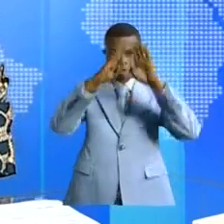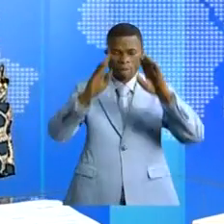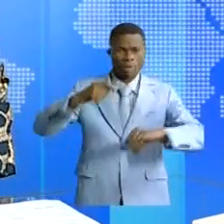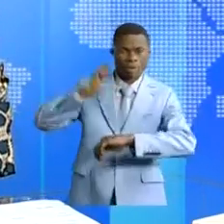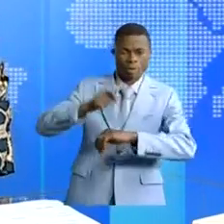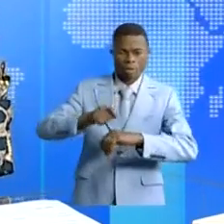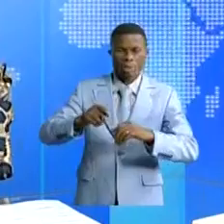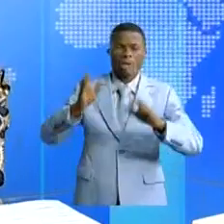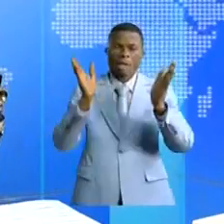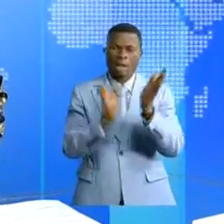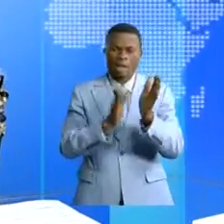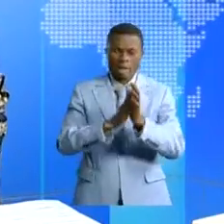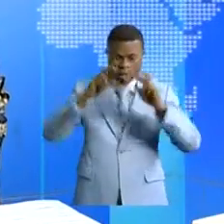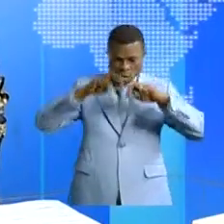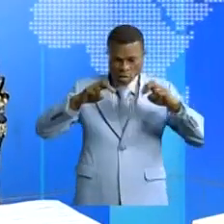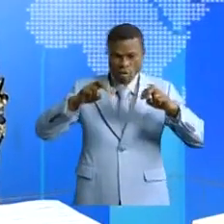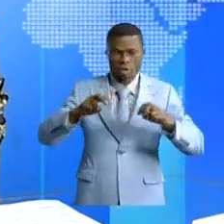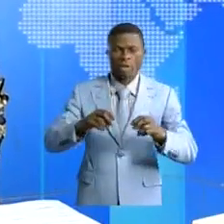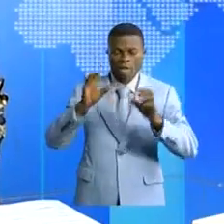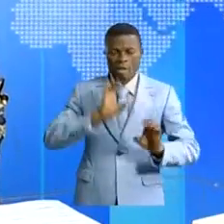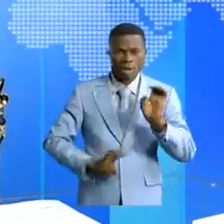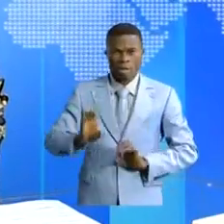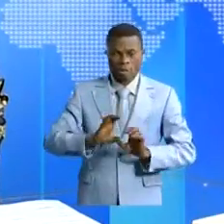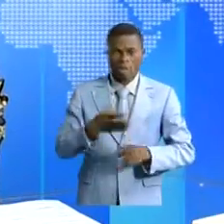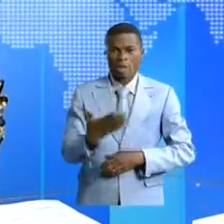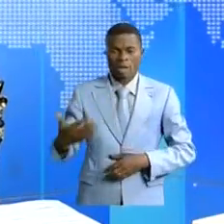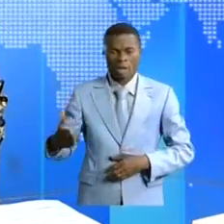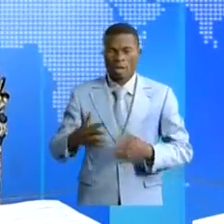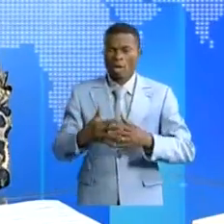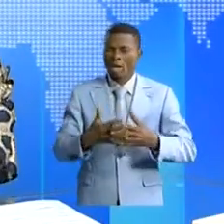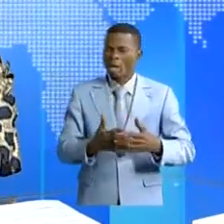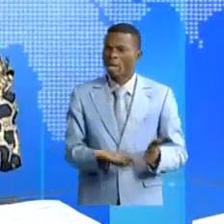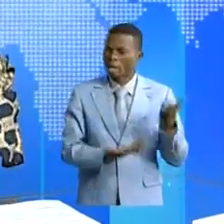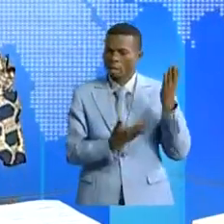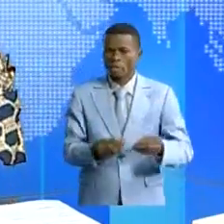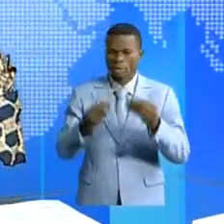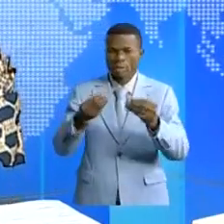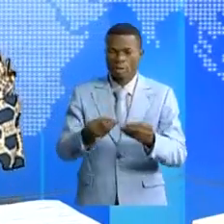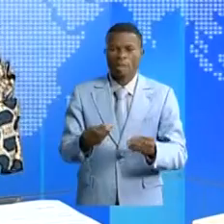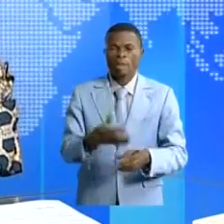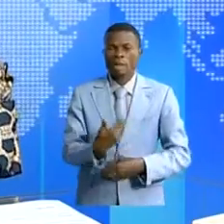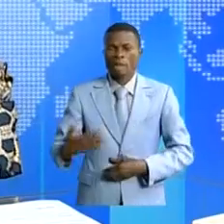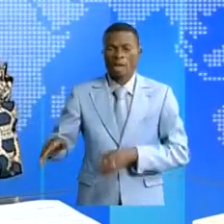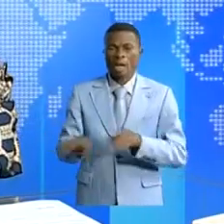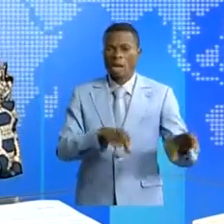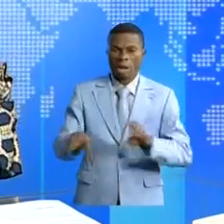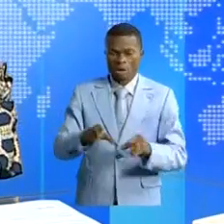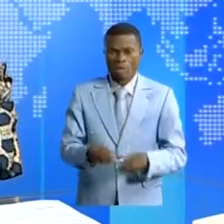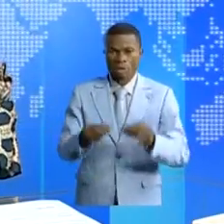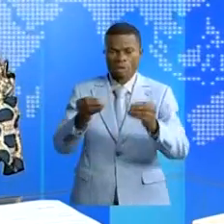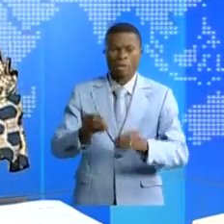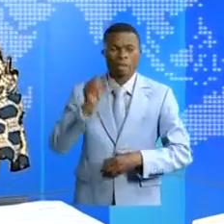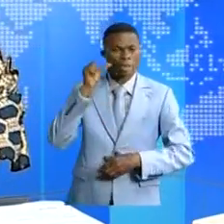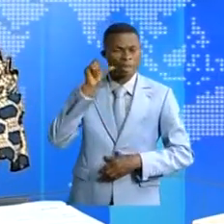recherches biologiques sont dotés des dispositifs automatiques de lavage des mains. La cérémonie de remise officielle a eu lieu ce lundi